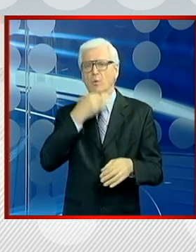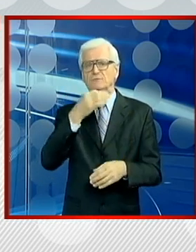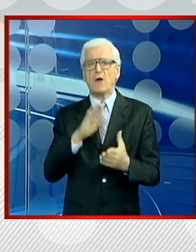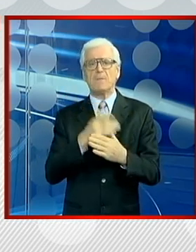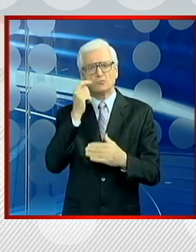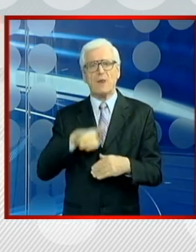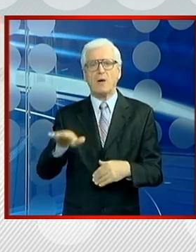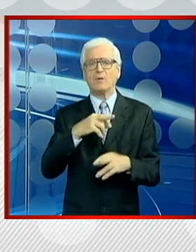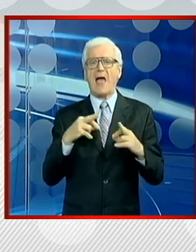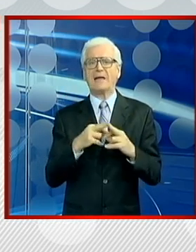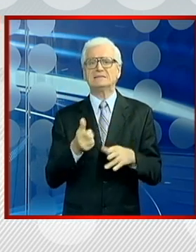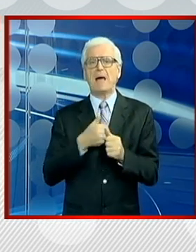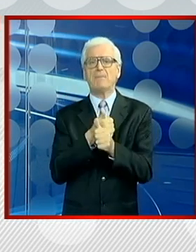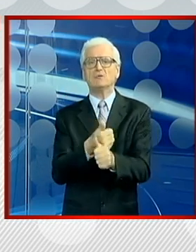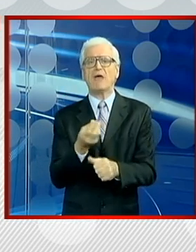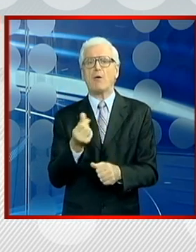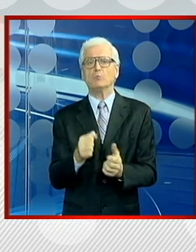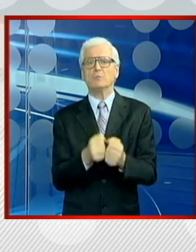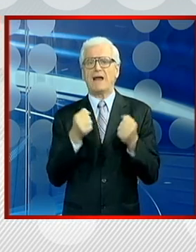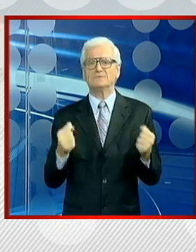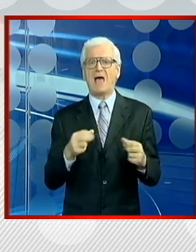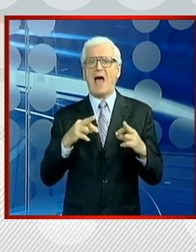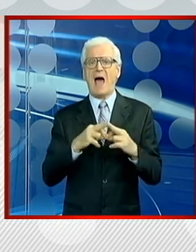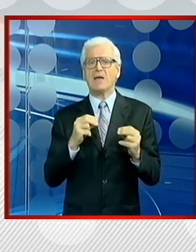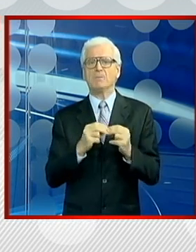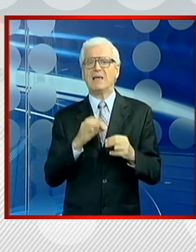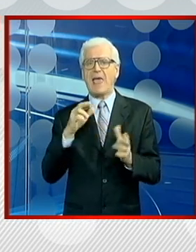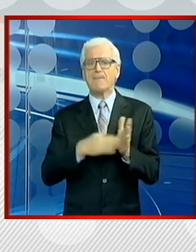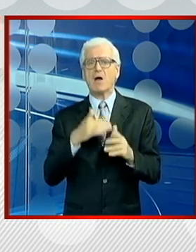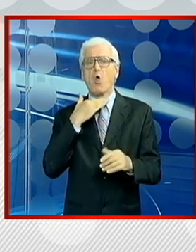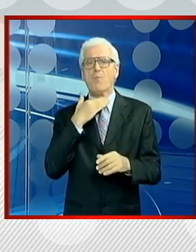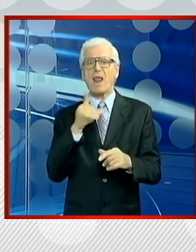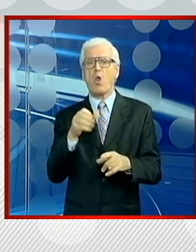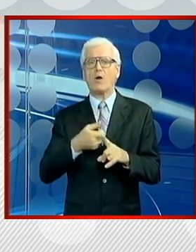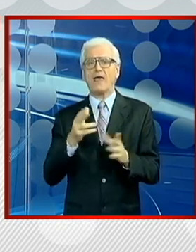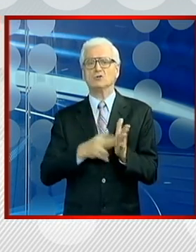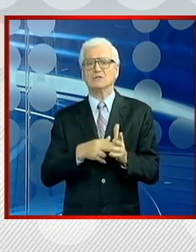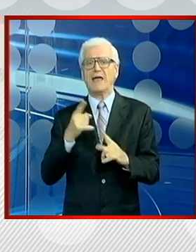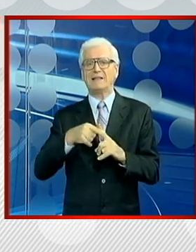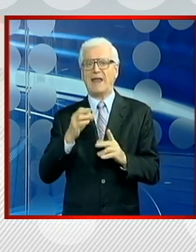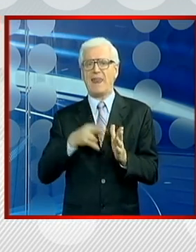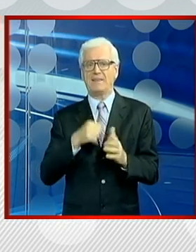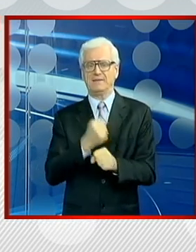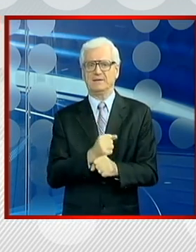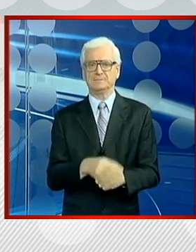izveštaju Međunarodne agencije za praćenje ekonomskog razvoja, IBM Global Location Trend.